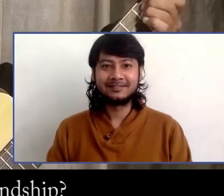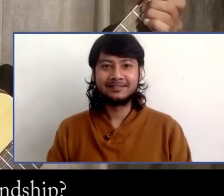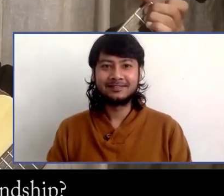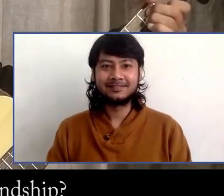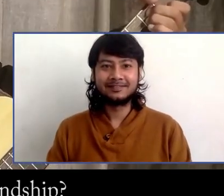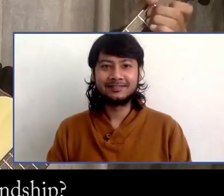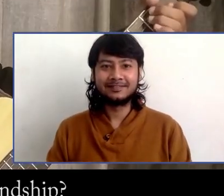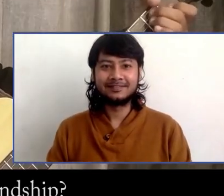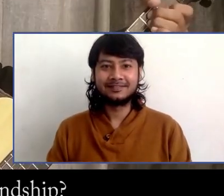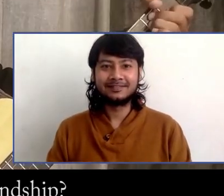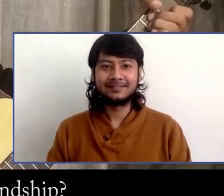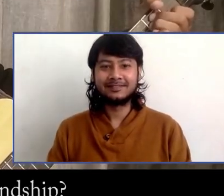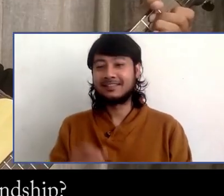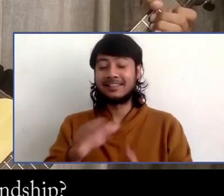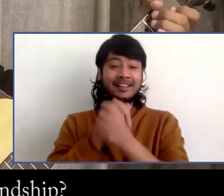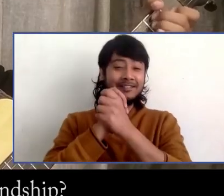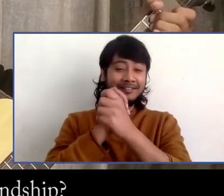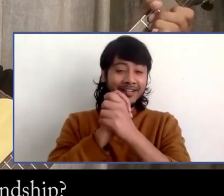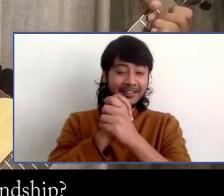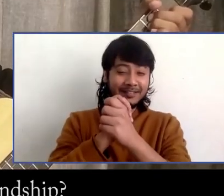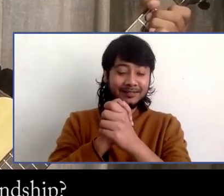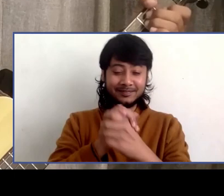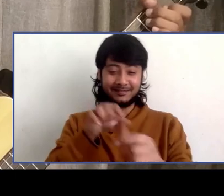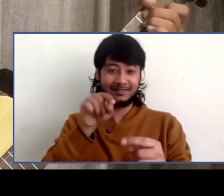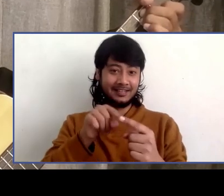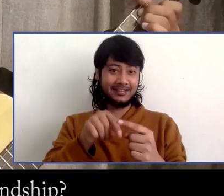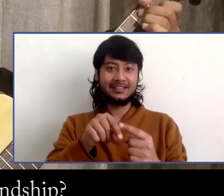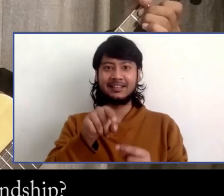ये यारी है हमने चुनी,